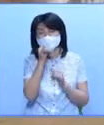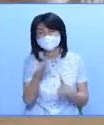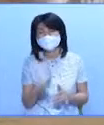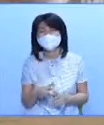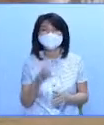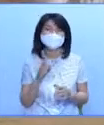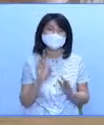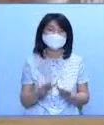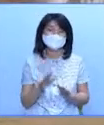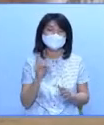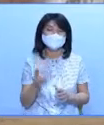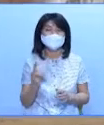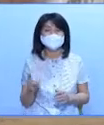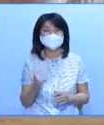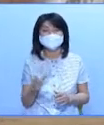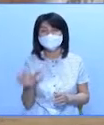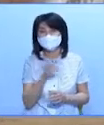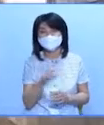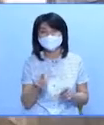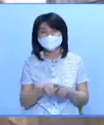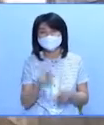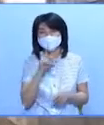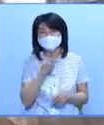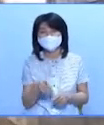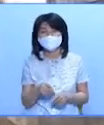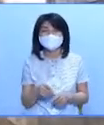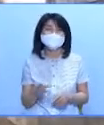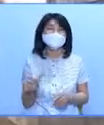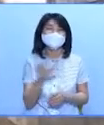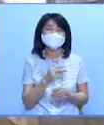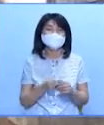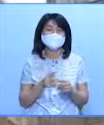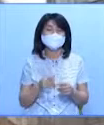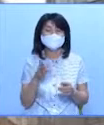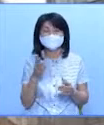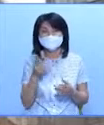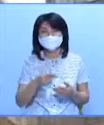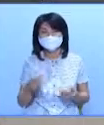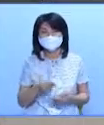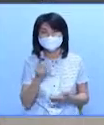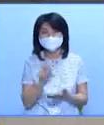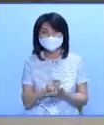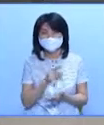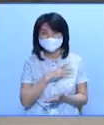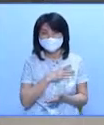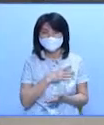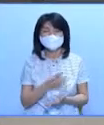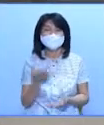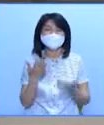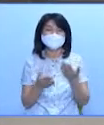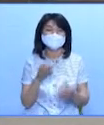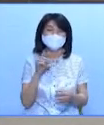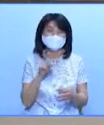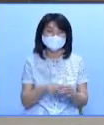жасауда. Бірақ барлығы қатаң режиммен қызмет көрсетеді. Яғни әр жолаушының арнайы анықтамасы болуы шарт. Егер анықтама болмаған жағдайда